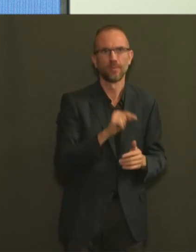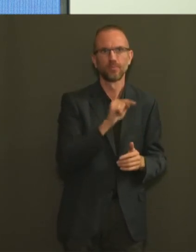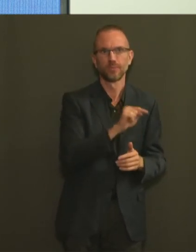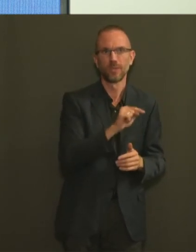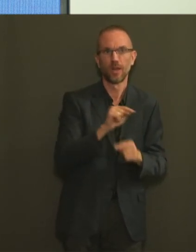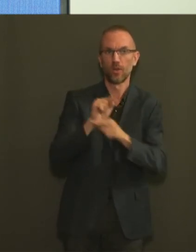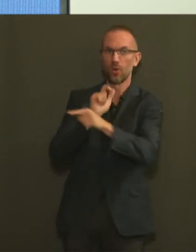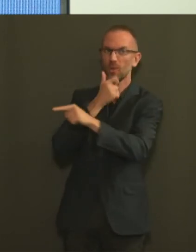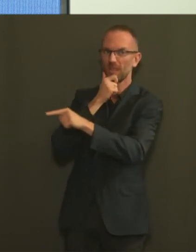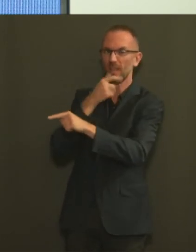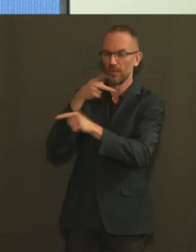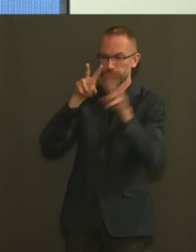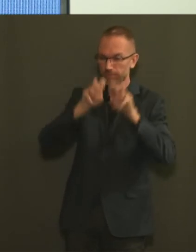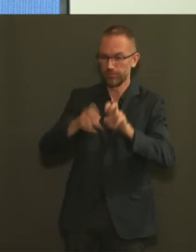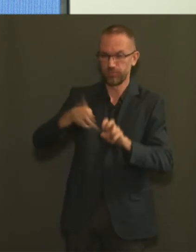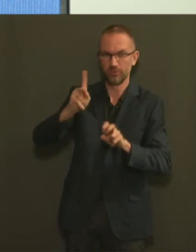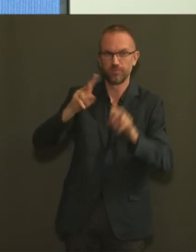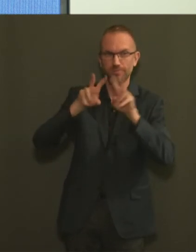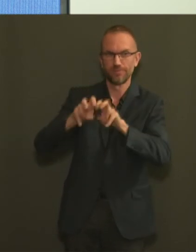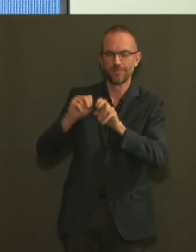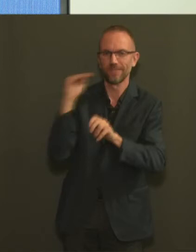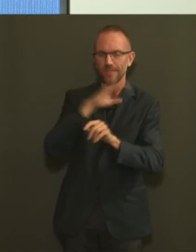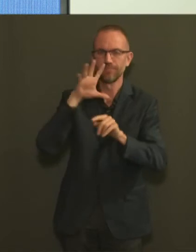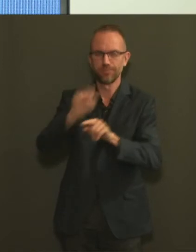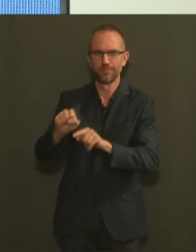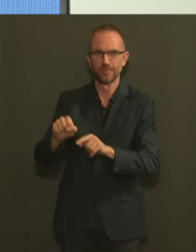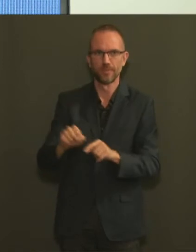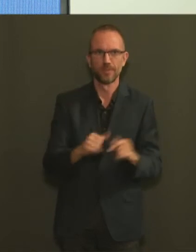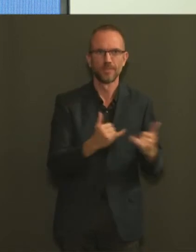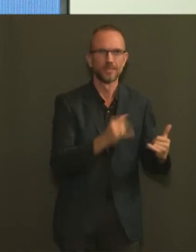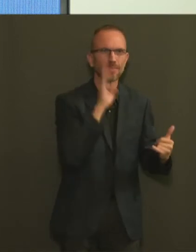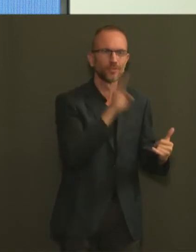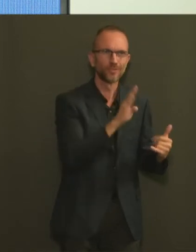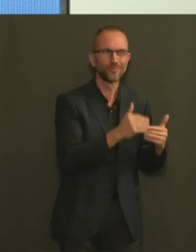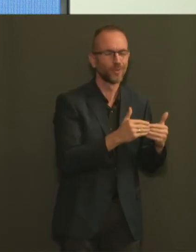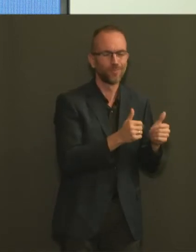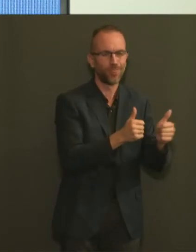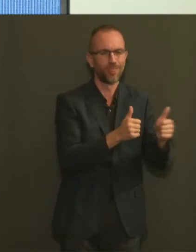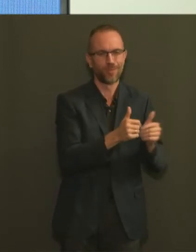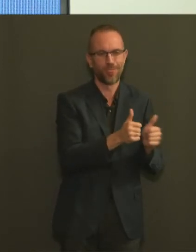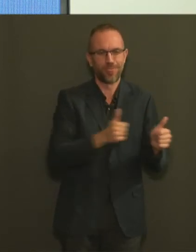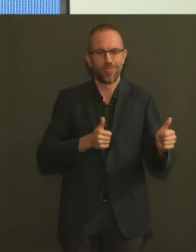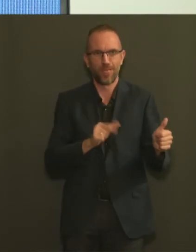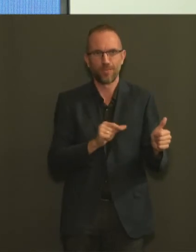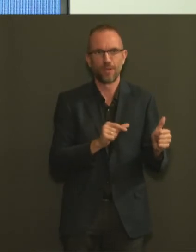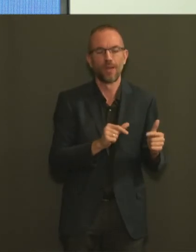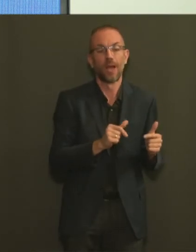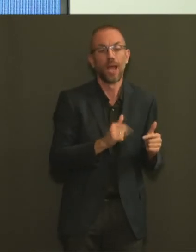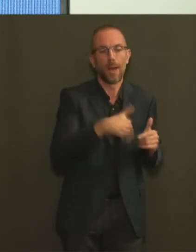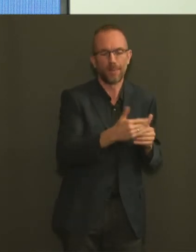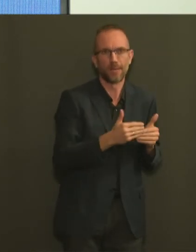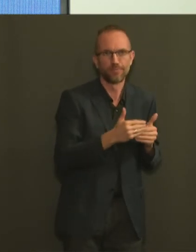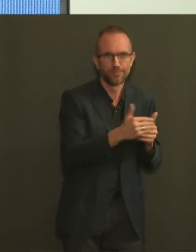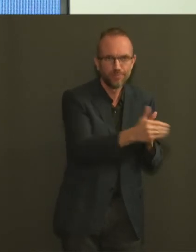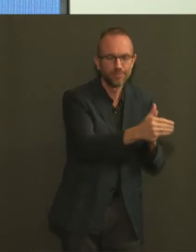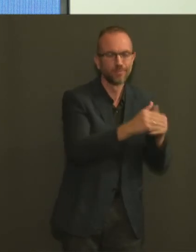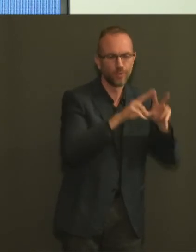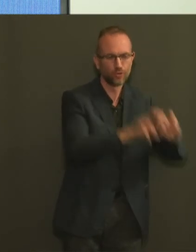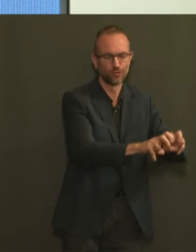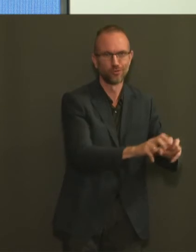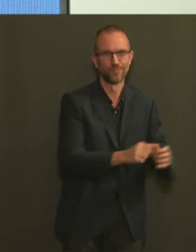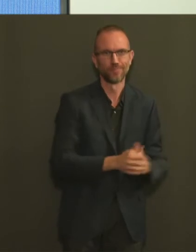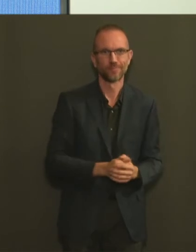détecté ou uk puisque le travail effectué et de recherche qui est plus important ces souches ont